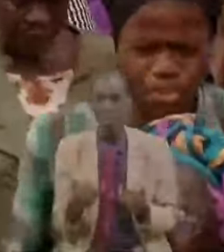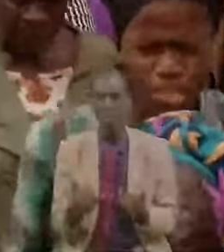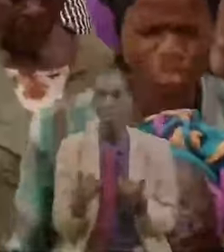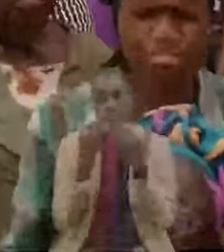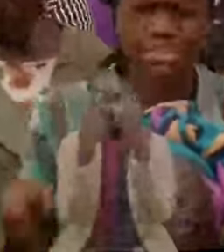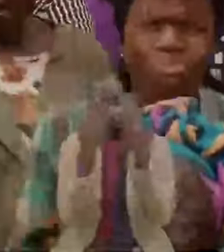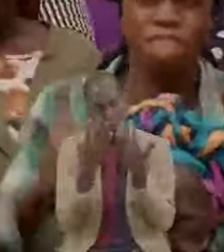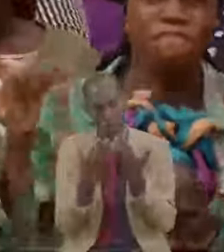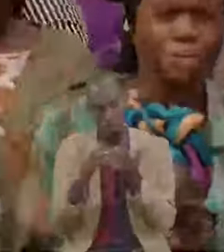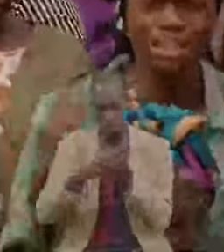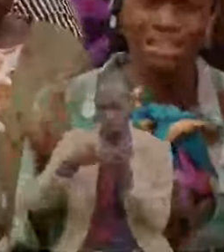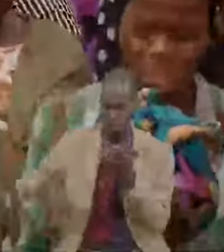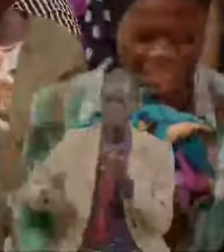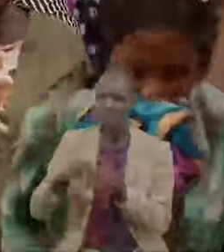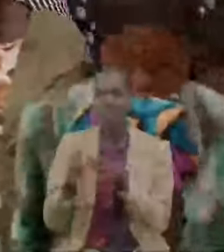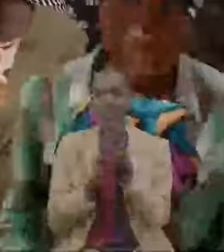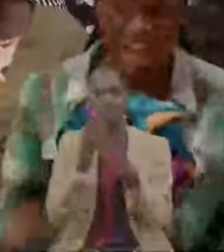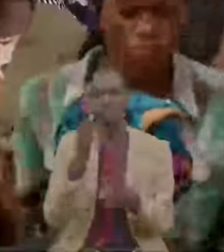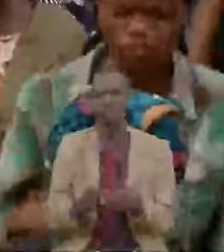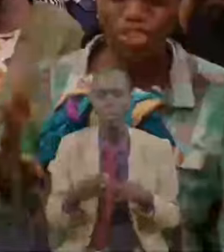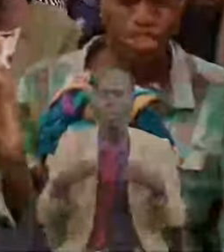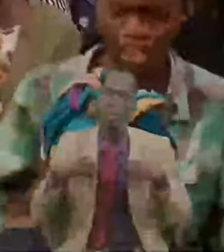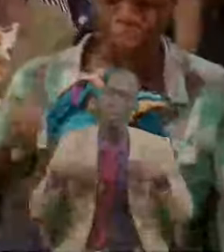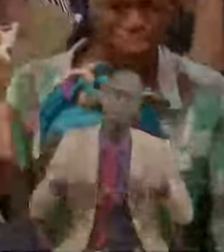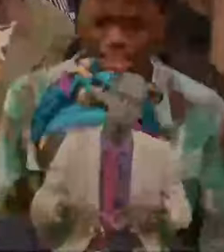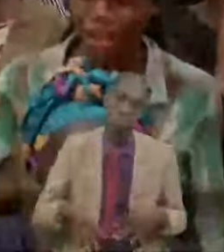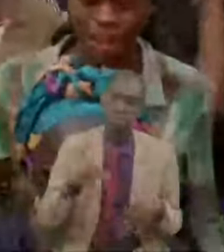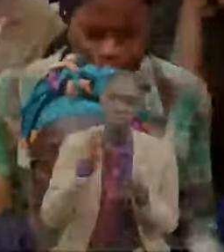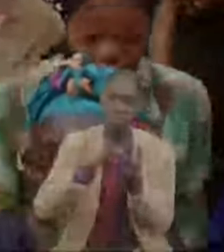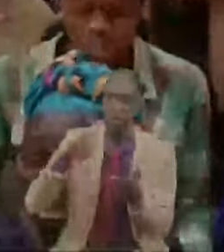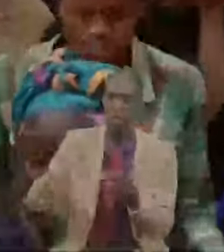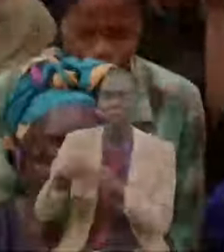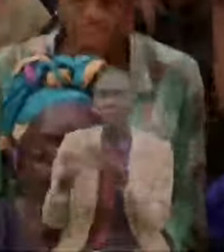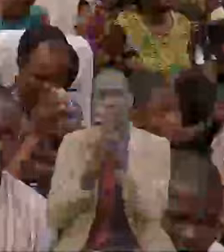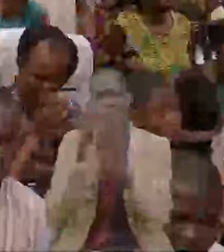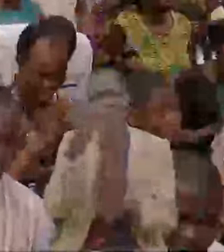La tristesse est ôtée. La dépression est ôtée.